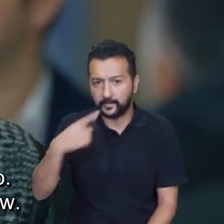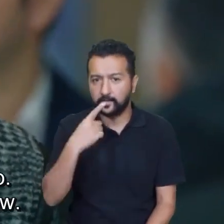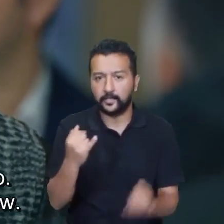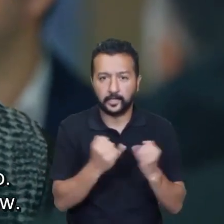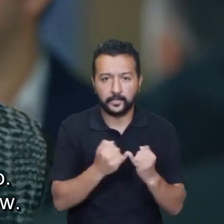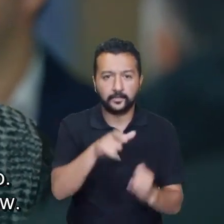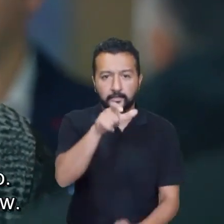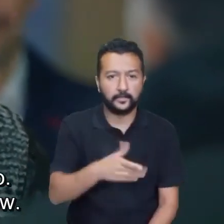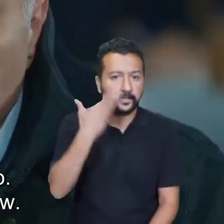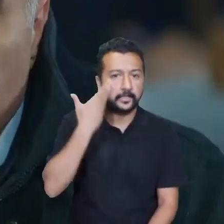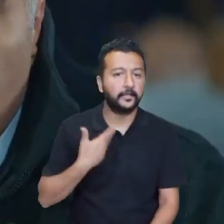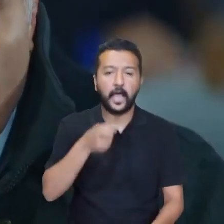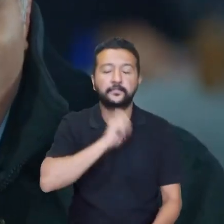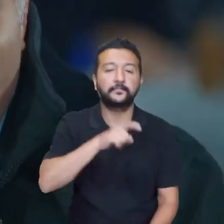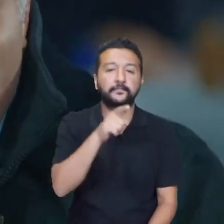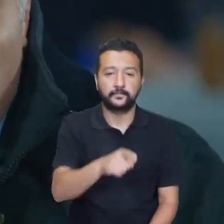önümden birader, manzaramı kapatıyorsun.